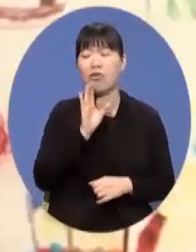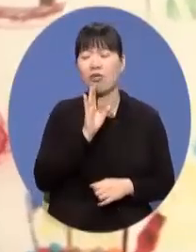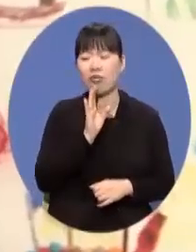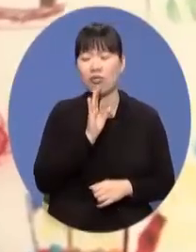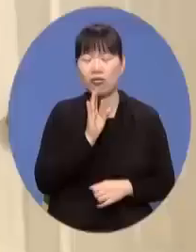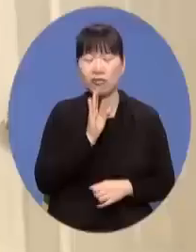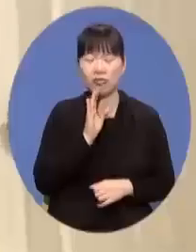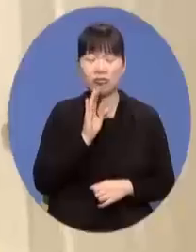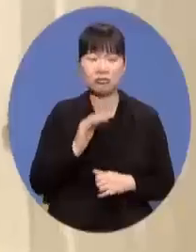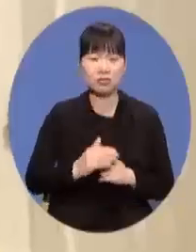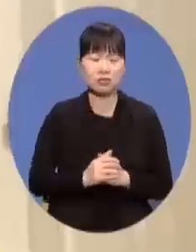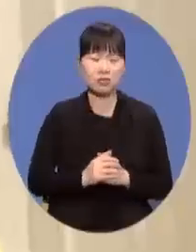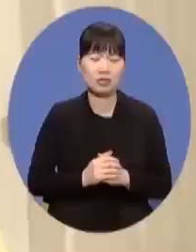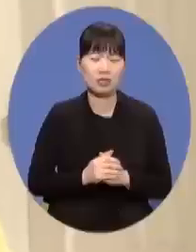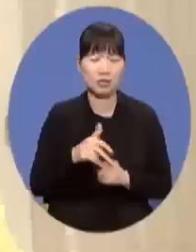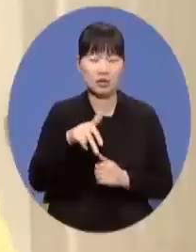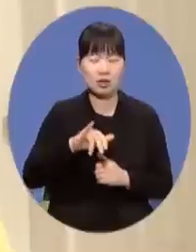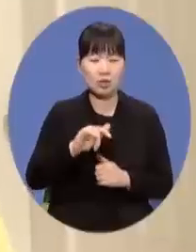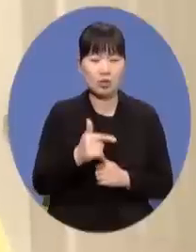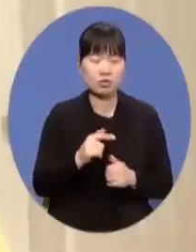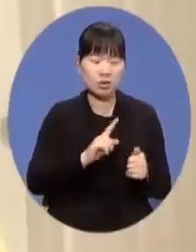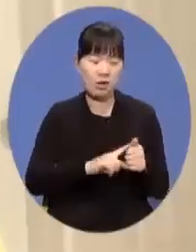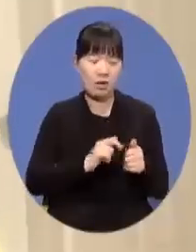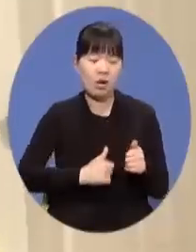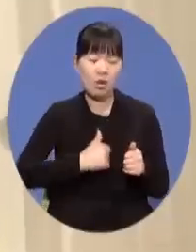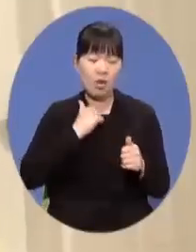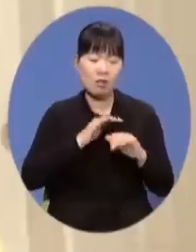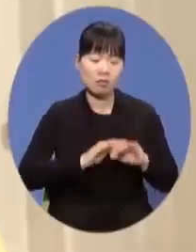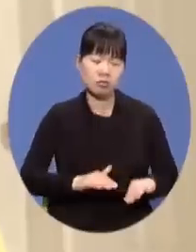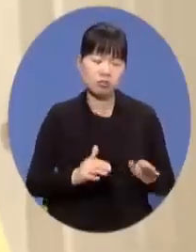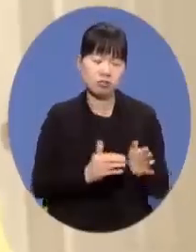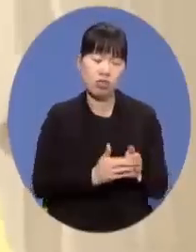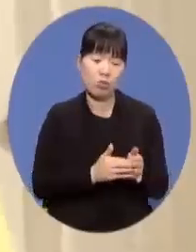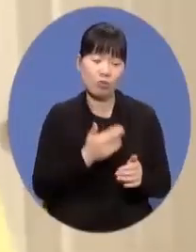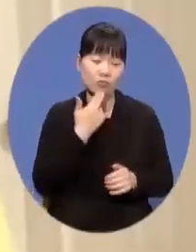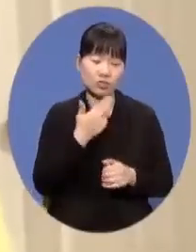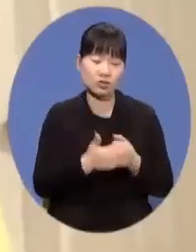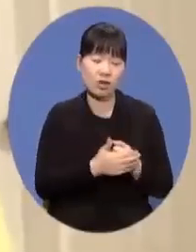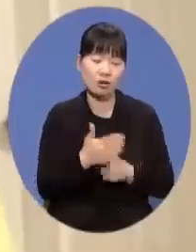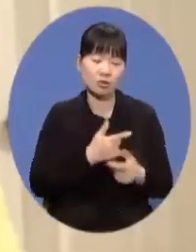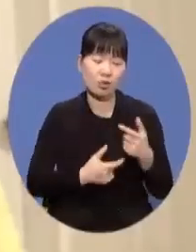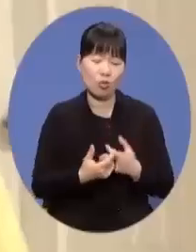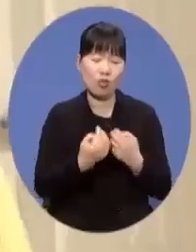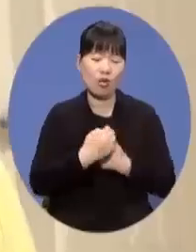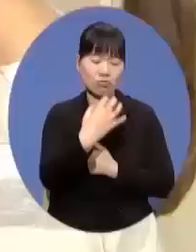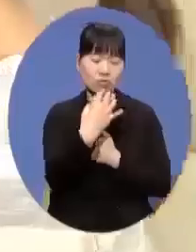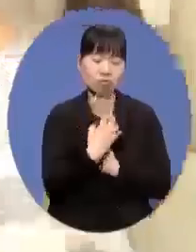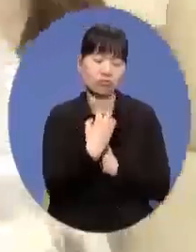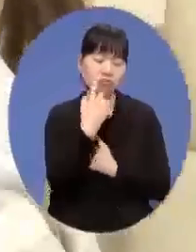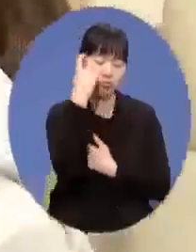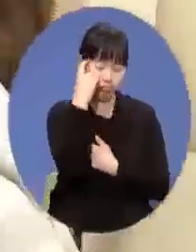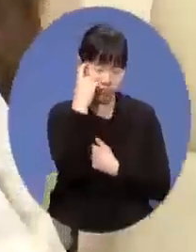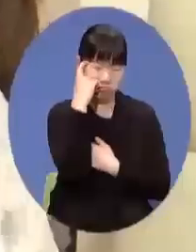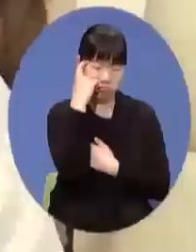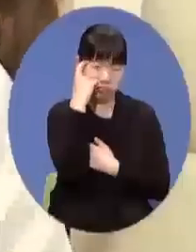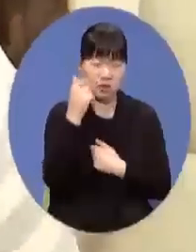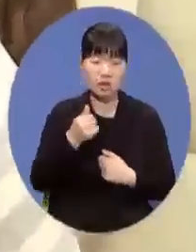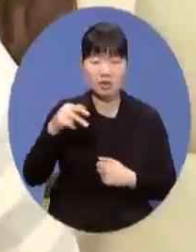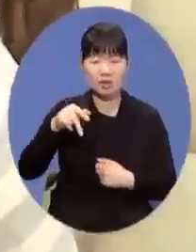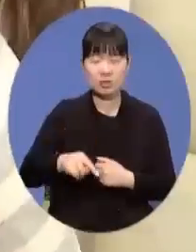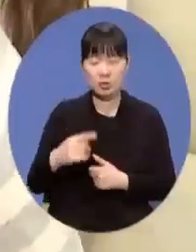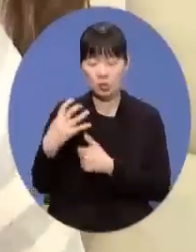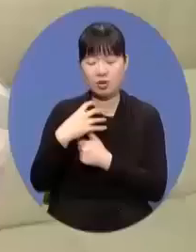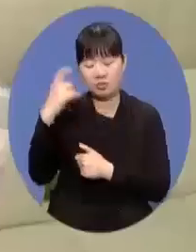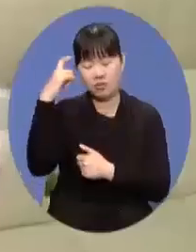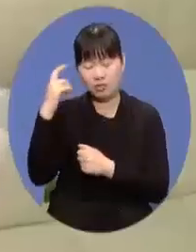속상해요. 지원이가 화가 안 풀렸으니 더 많이 혼나겠다. 휘수는 혼낼